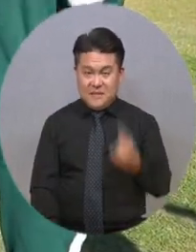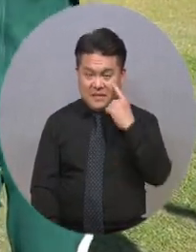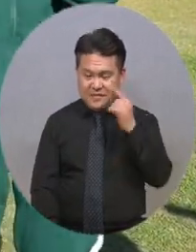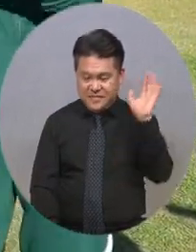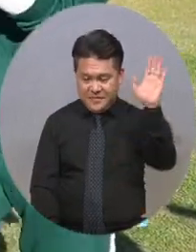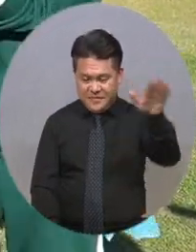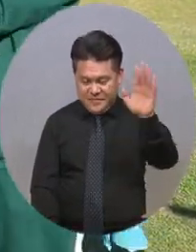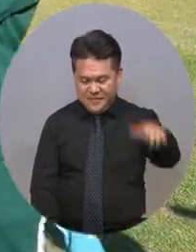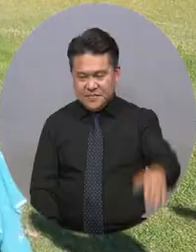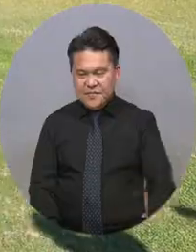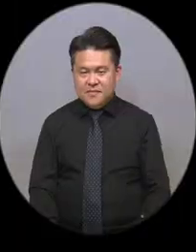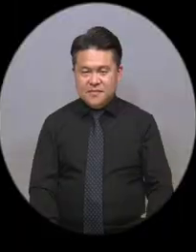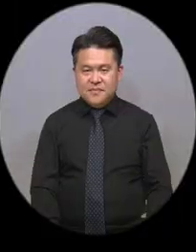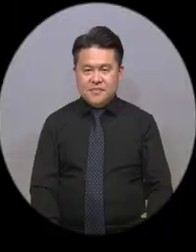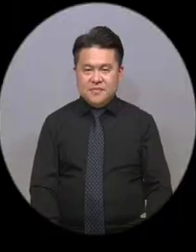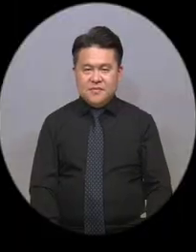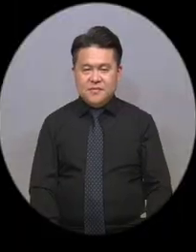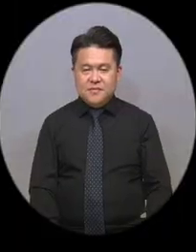해볼까요? 고고싱, 고고싱, 고고싱.